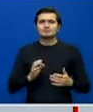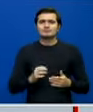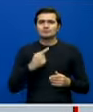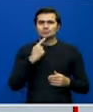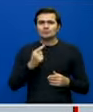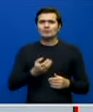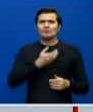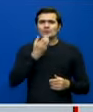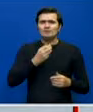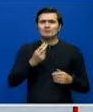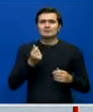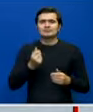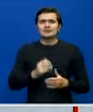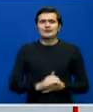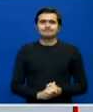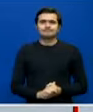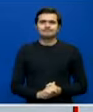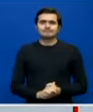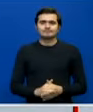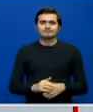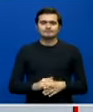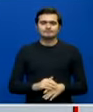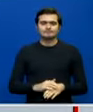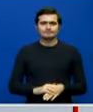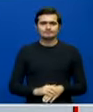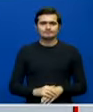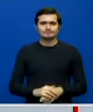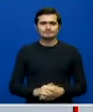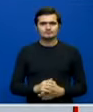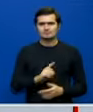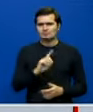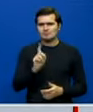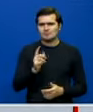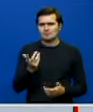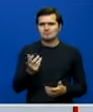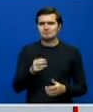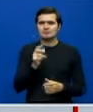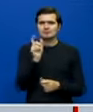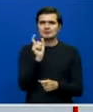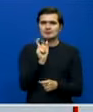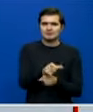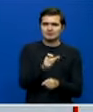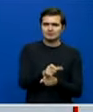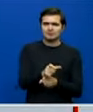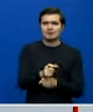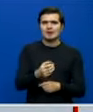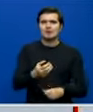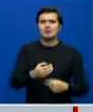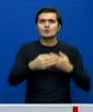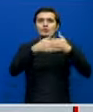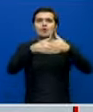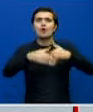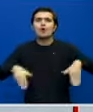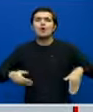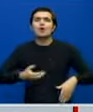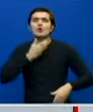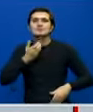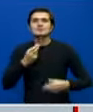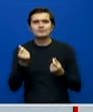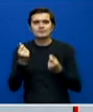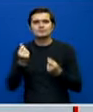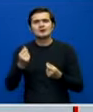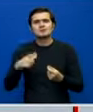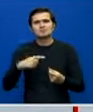Consiliul Fiscal? Este o discrepanță în acest sens? Nu, criticile Consiliului Fiscal întotdeauna le-am considerat pertinente și trebuie luate în calcul, pentru că